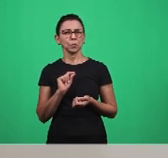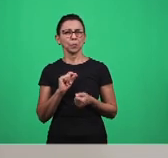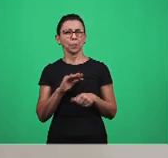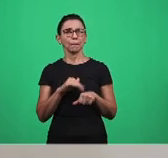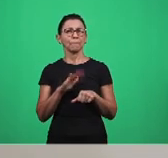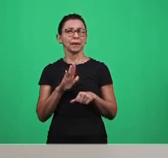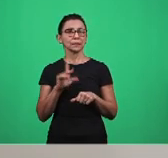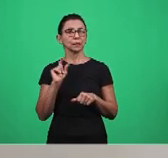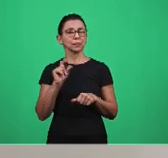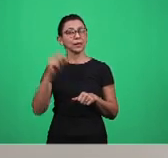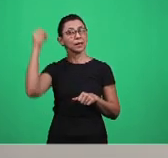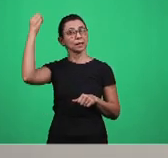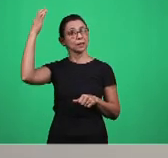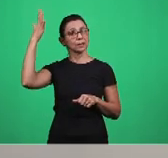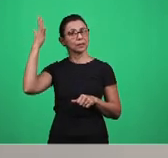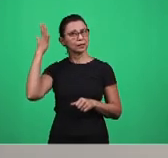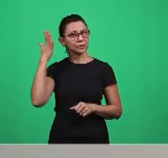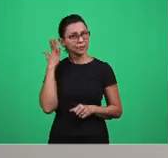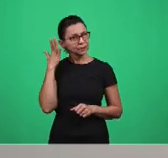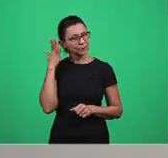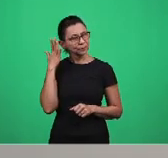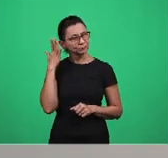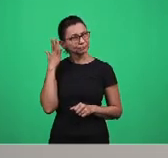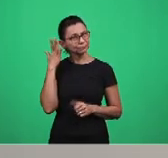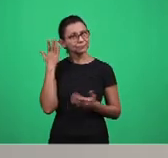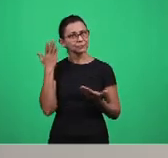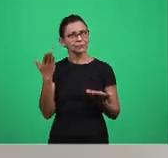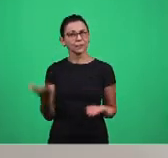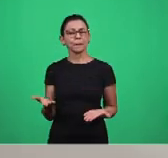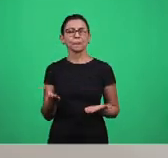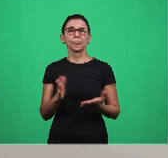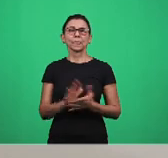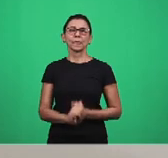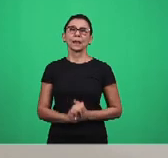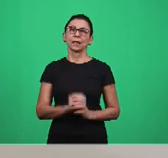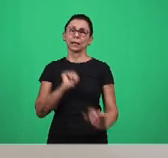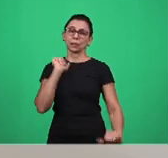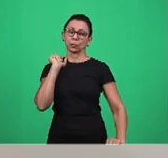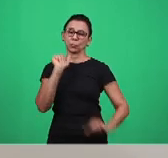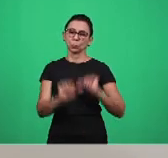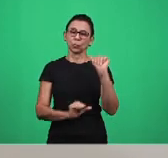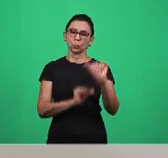change le sens, la compréhension des choses. Je reviens ici donc